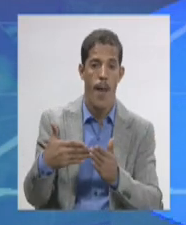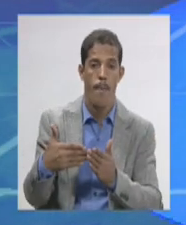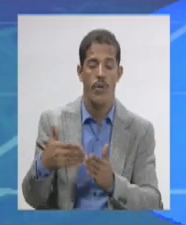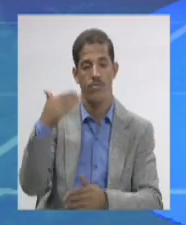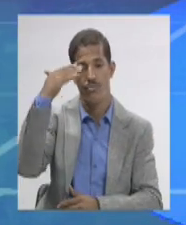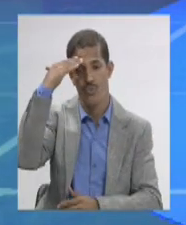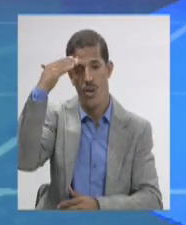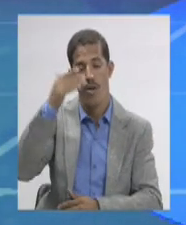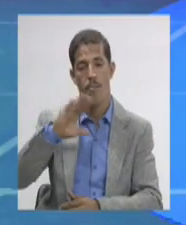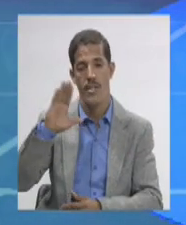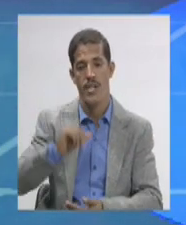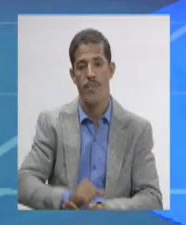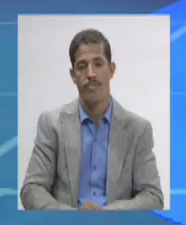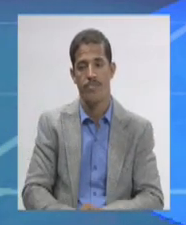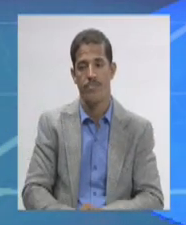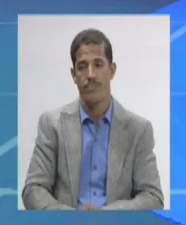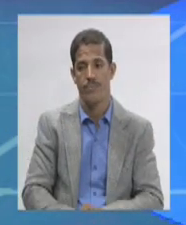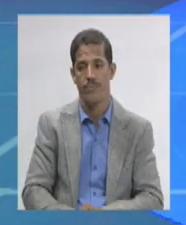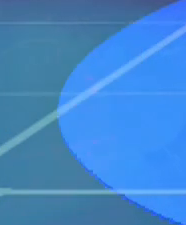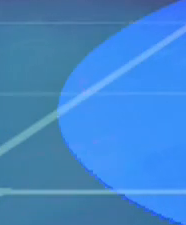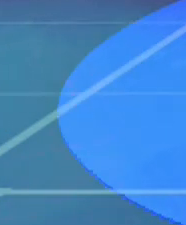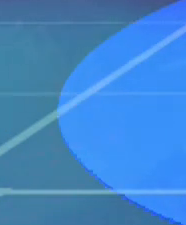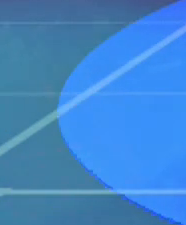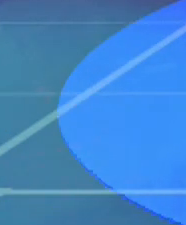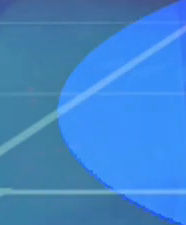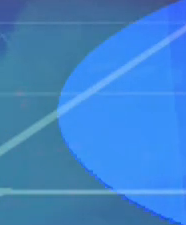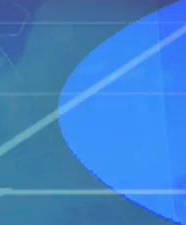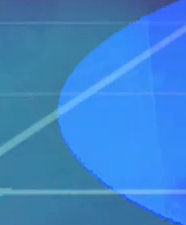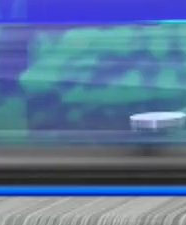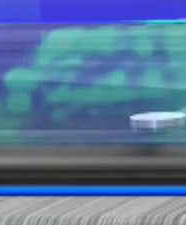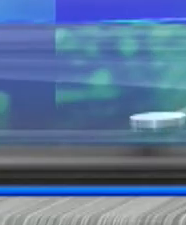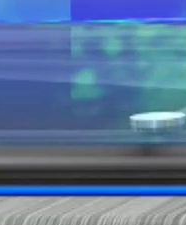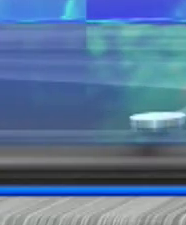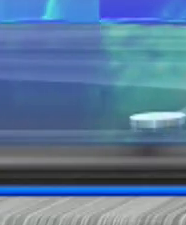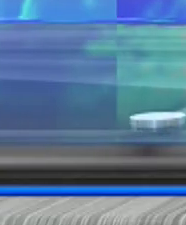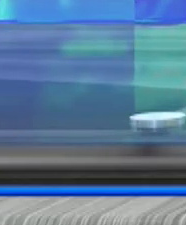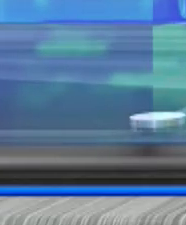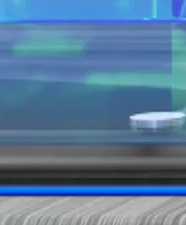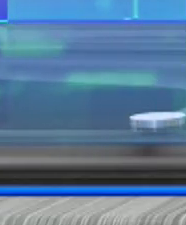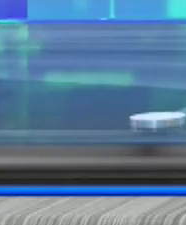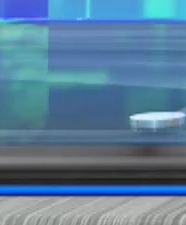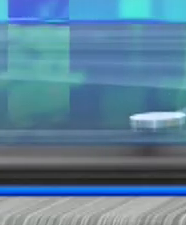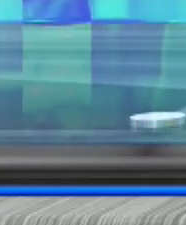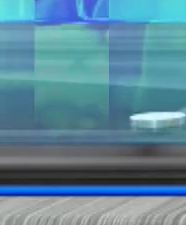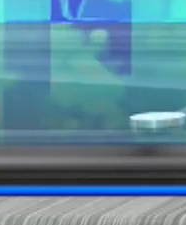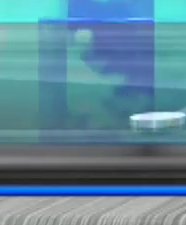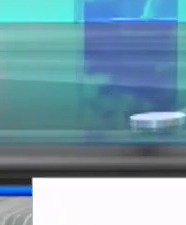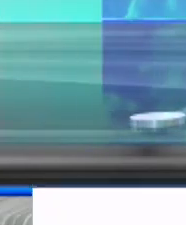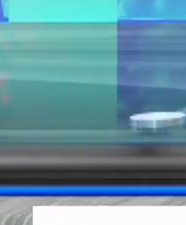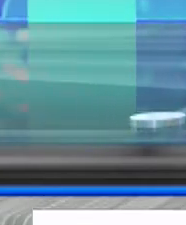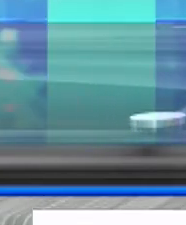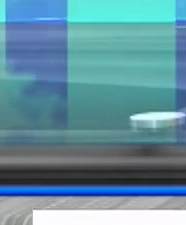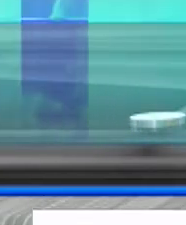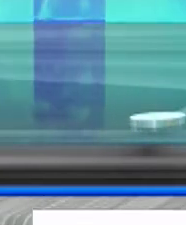نشكر سلم لحفظه الذي رفقنا فيما مضى من هذه المسائيه نظمت الجمعيه اللبنانيه الدوليه بنواكشوط مساء امس حفلا